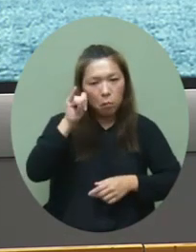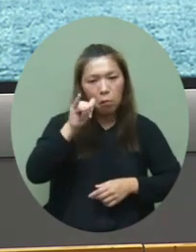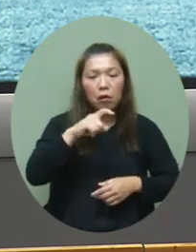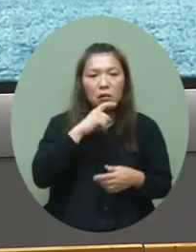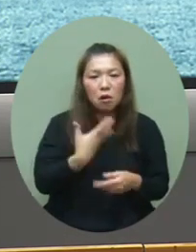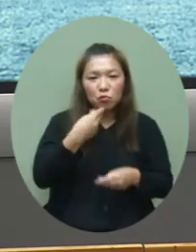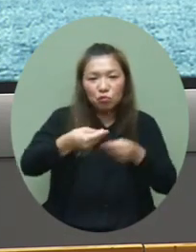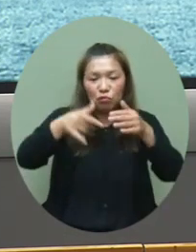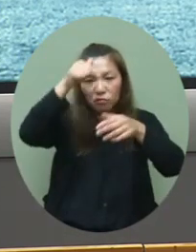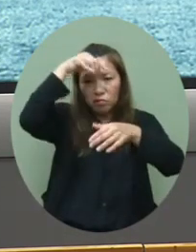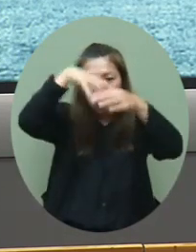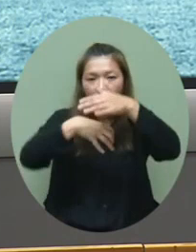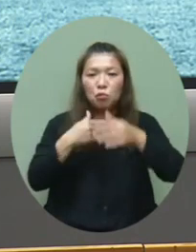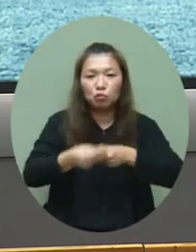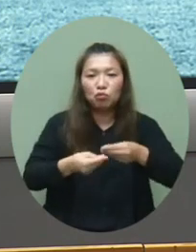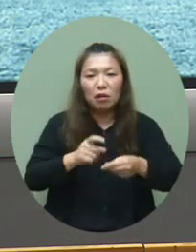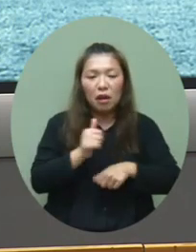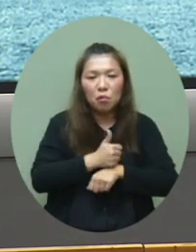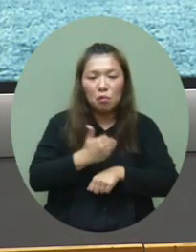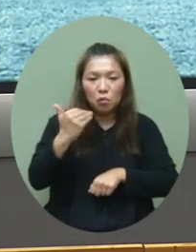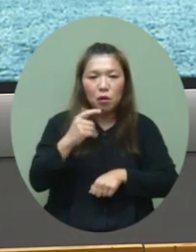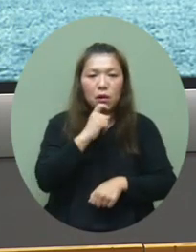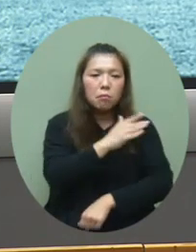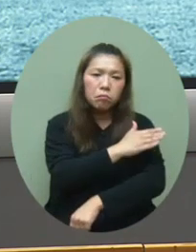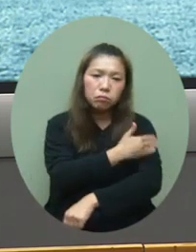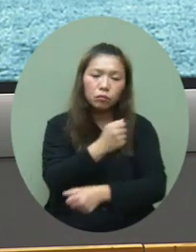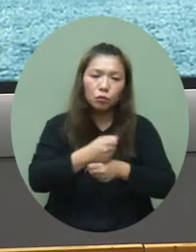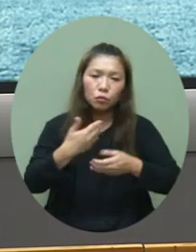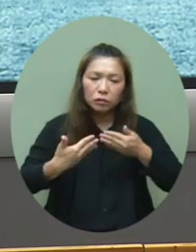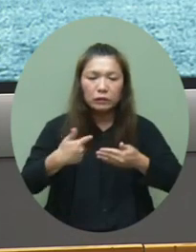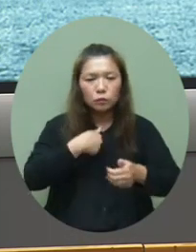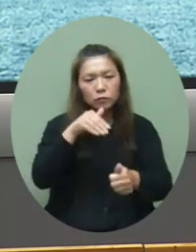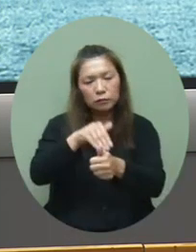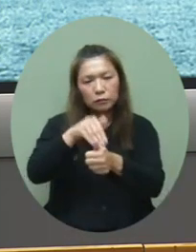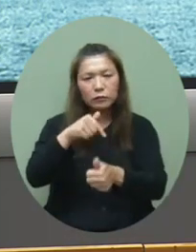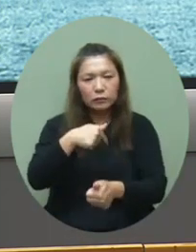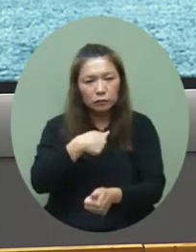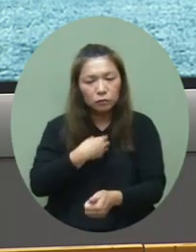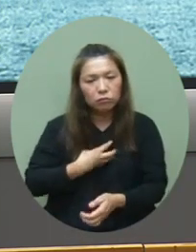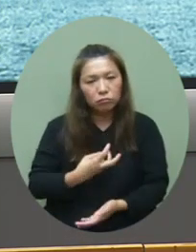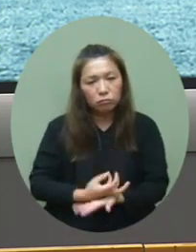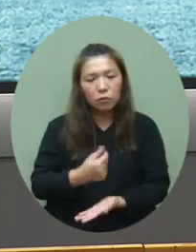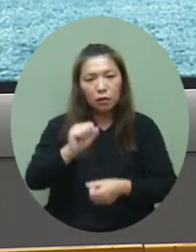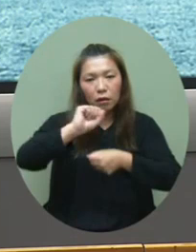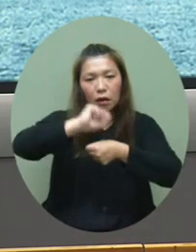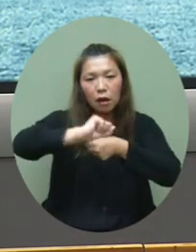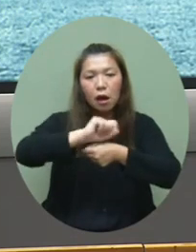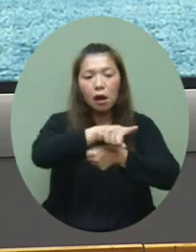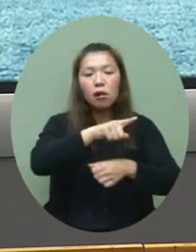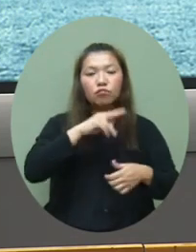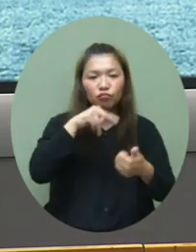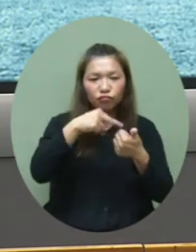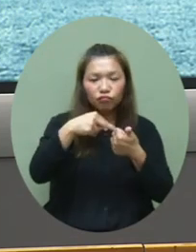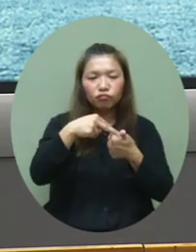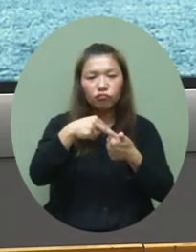院內傳播。在同事方面，我們都是提醒他們要提高警覺，加強病人和員工的檢